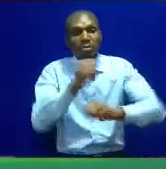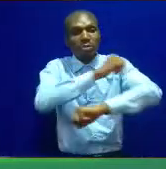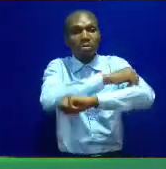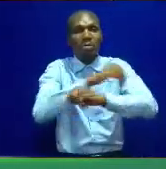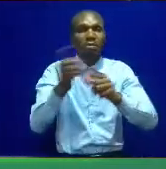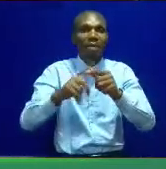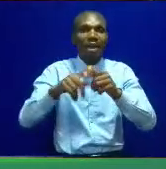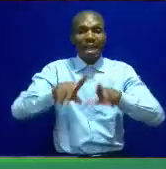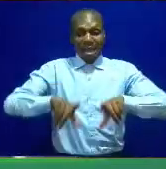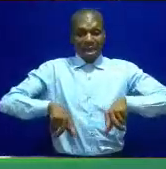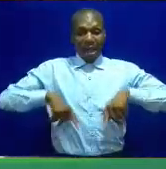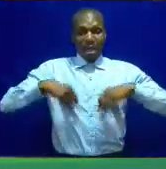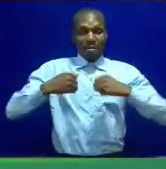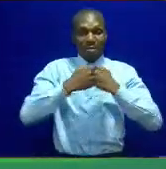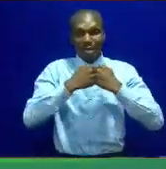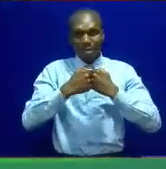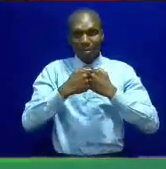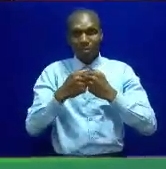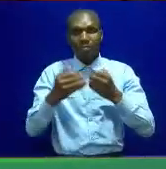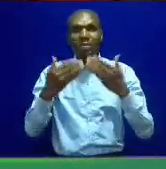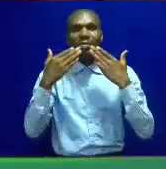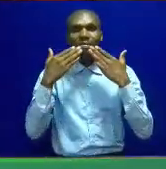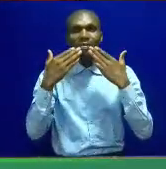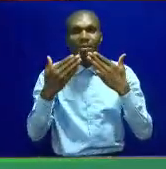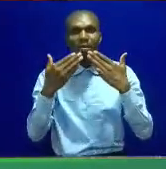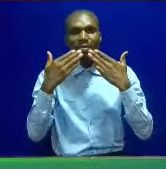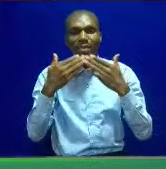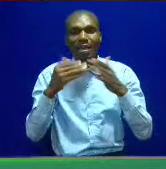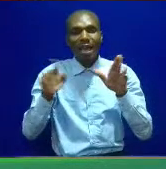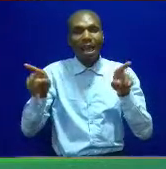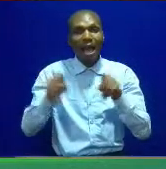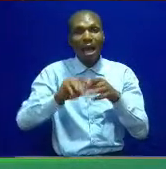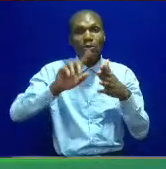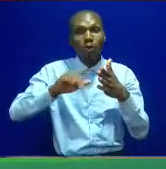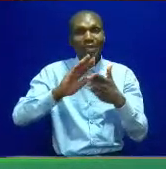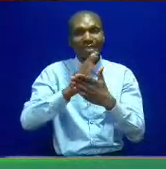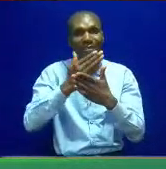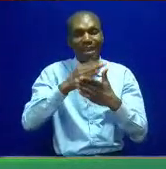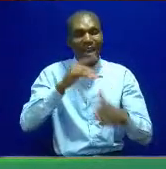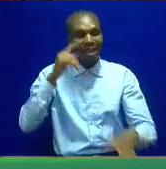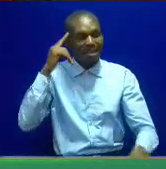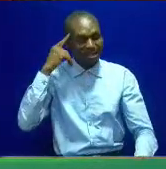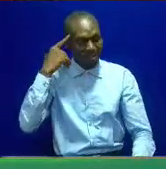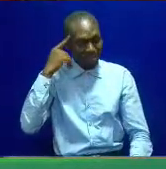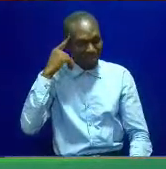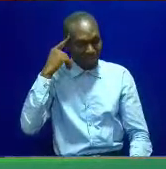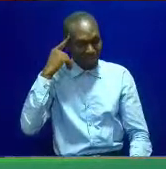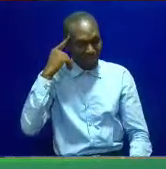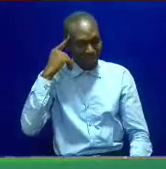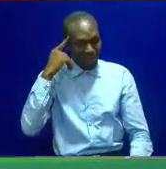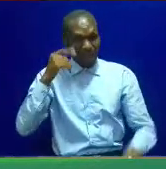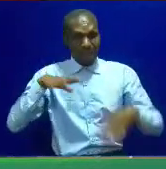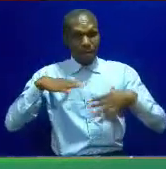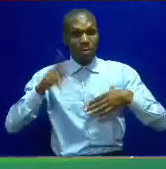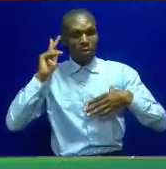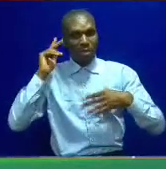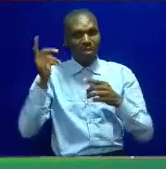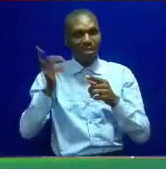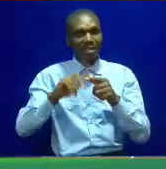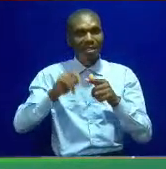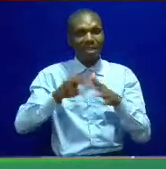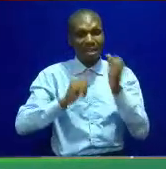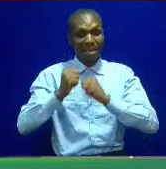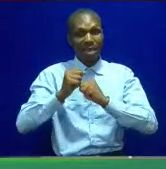koraba ko mbemono mwanjumoliri on this TV vine vire mengeredio vya baminya somo jibosongo wanda dakorwa anene igoro iyo